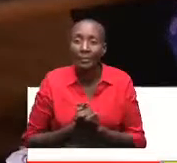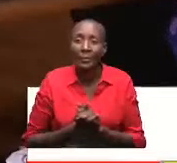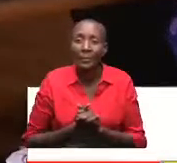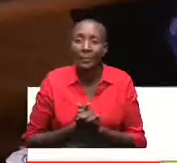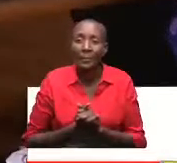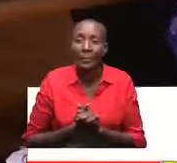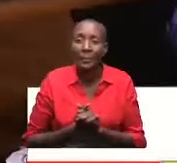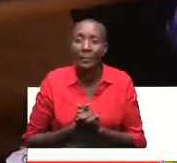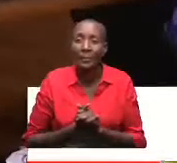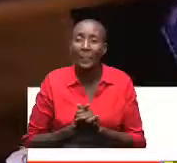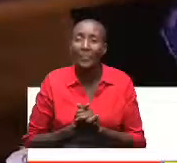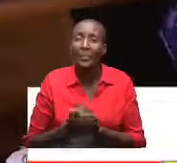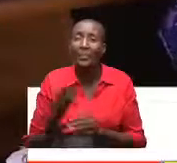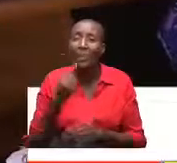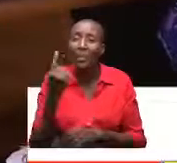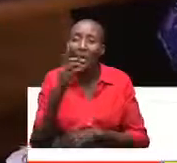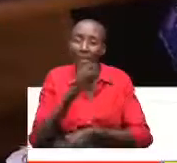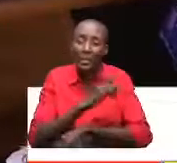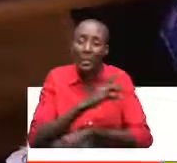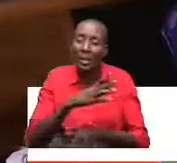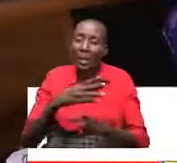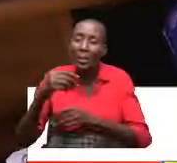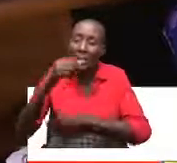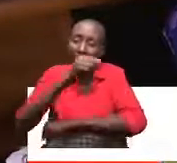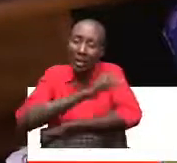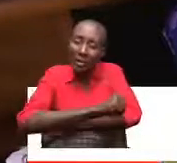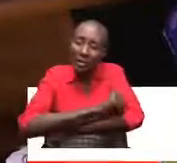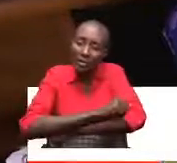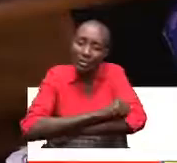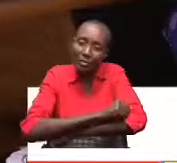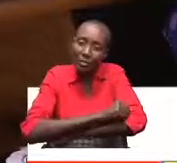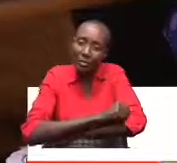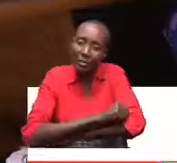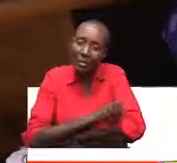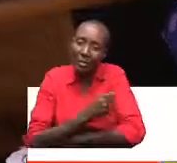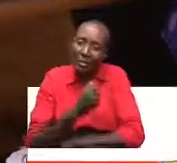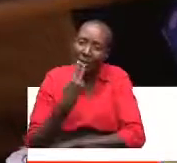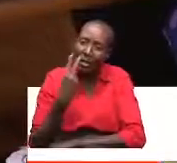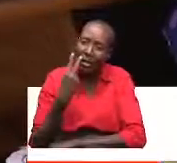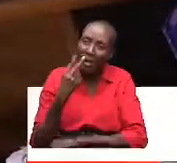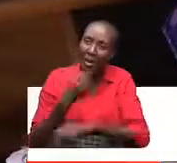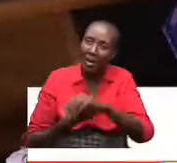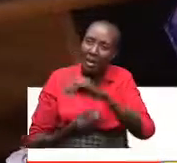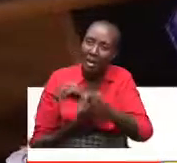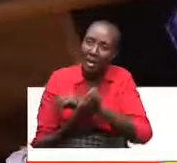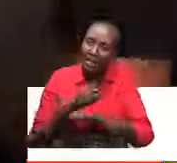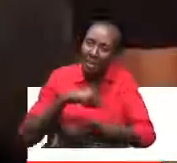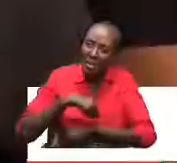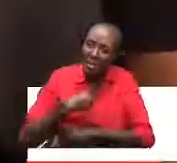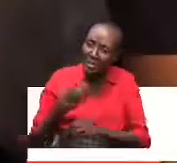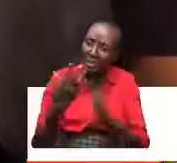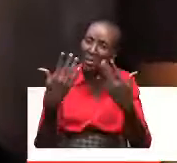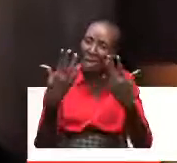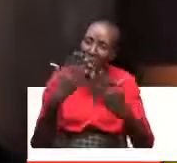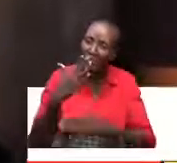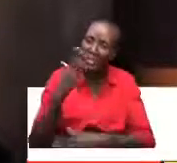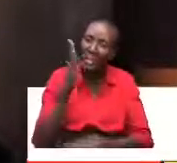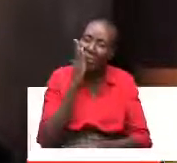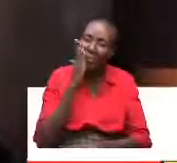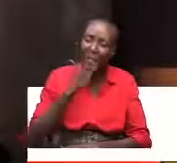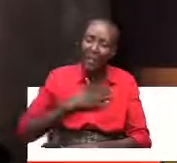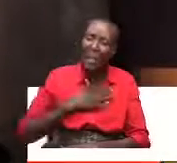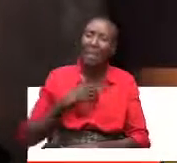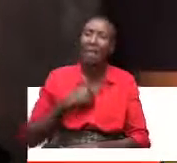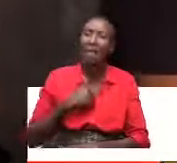Mtoto wangu anaambia, siku moja nilienda huko shuleni nikapata anawaambia, mimi ndio niko na mikono ya mama yangu. Mimi mama